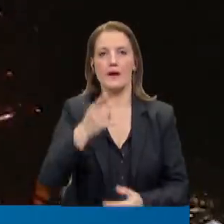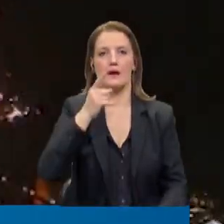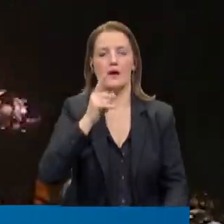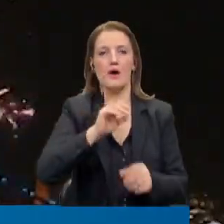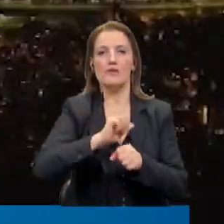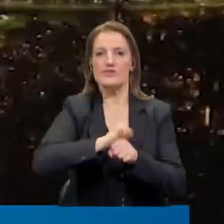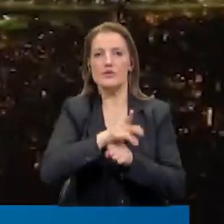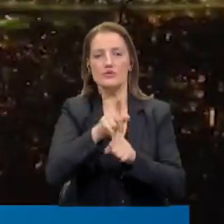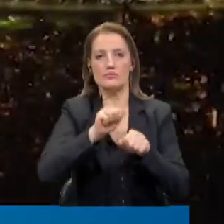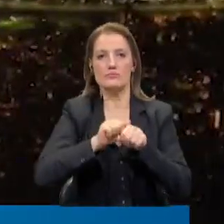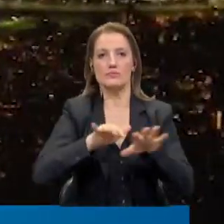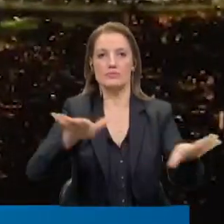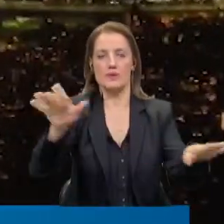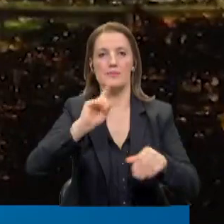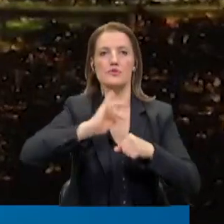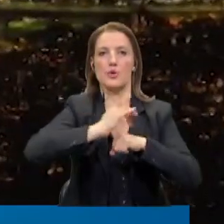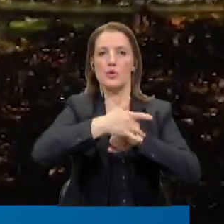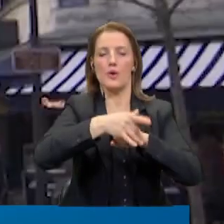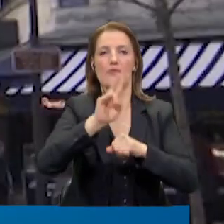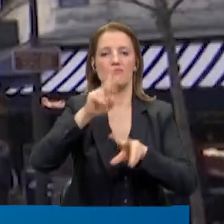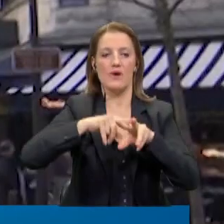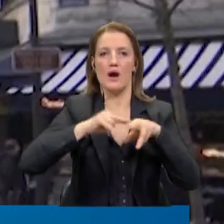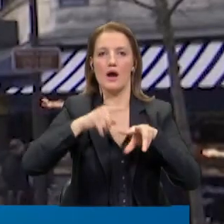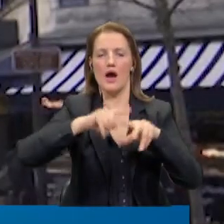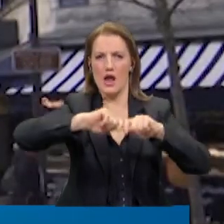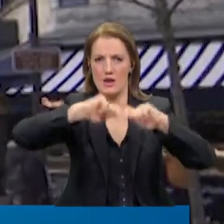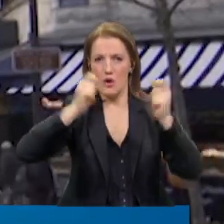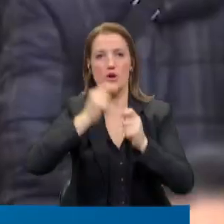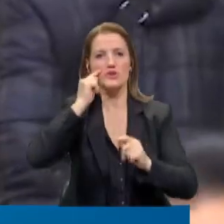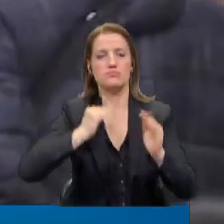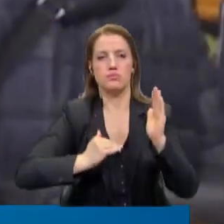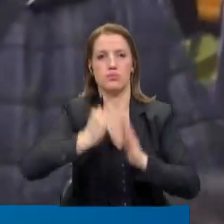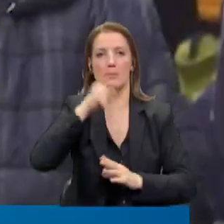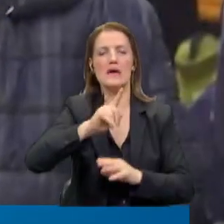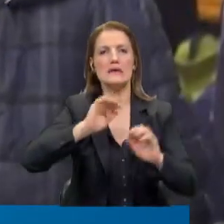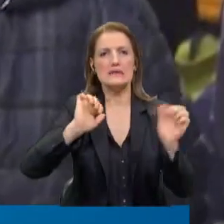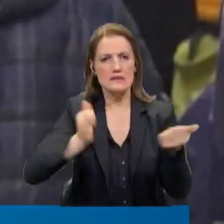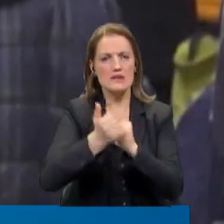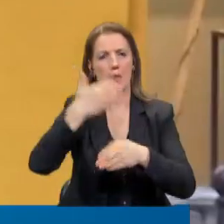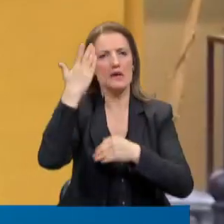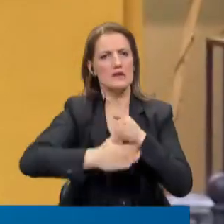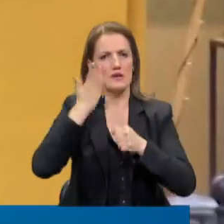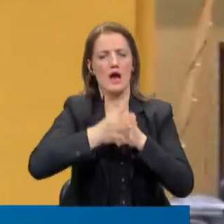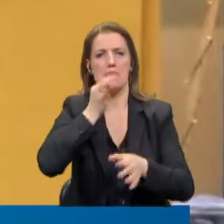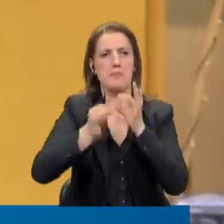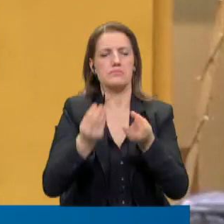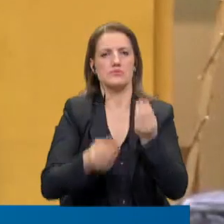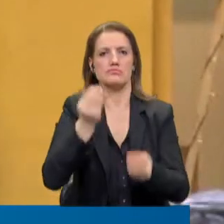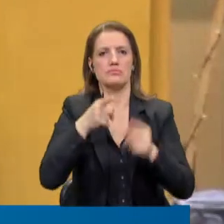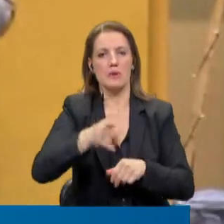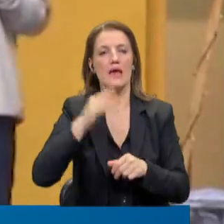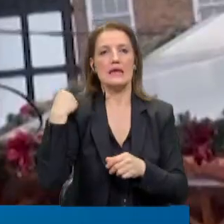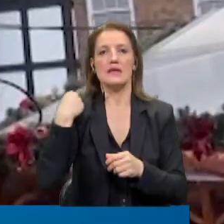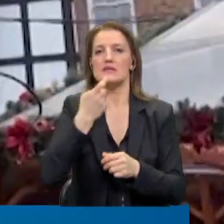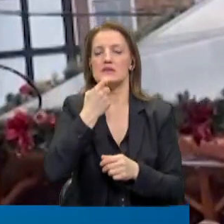Omikron varyantı hızla yayıldı, birçok ülkede vaka rekorları kırıldı. Kısıtlama ve yasak haberleri ardı ardına geldi. Yeni yıl kutlamalarına